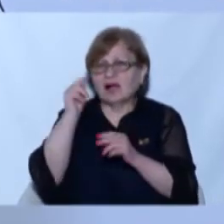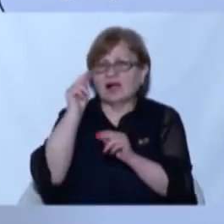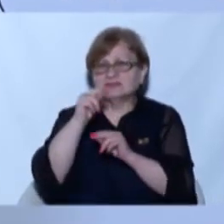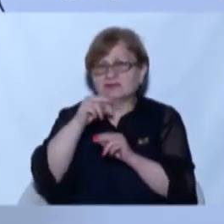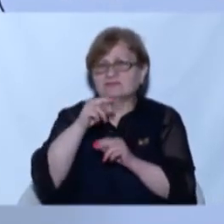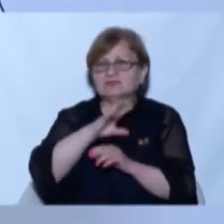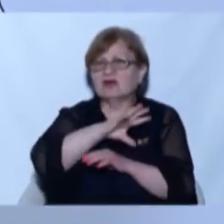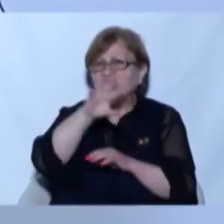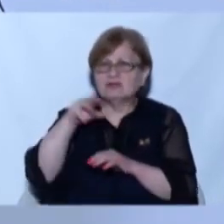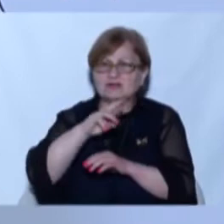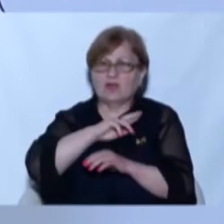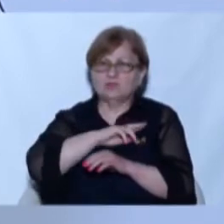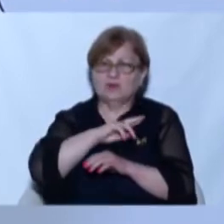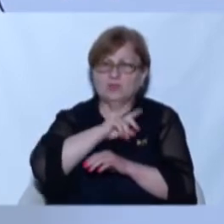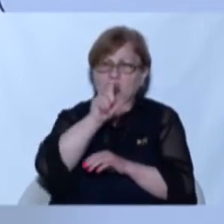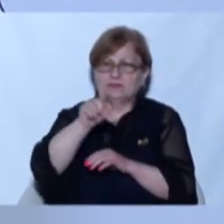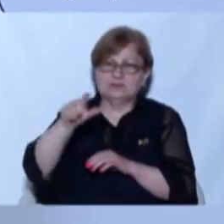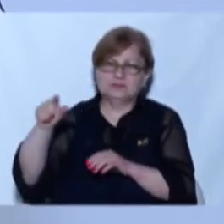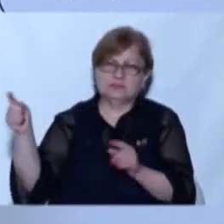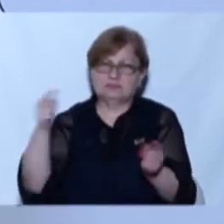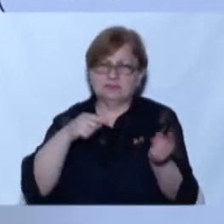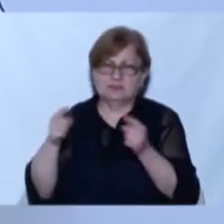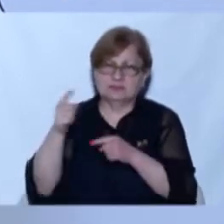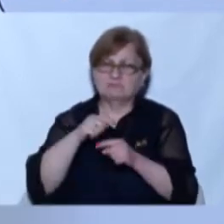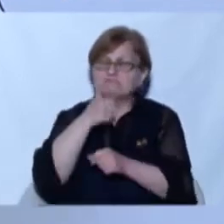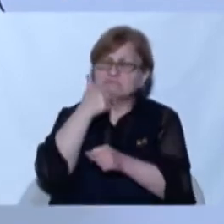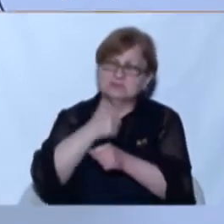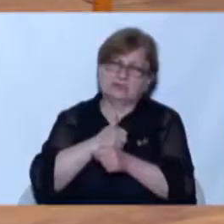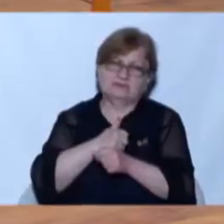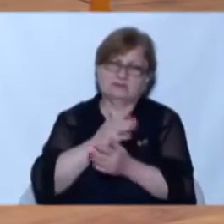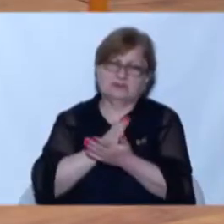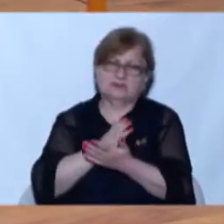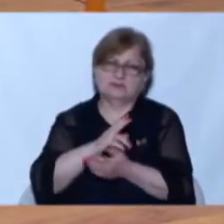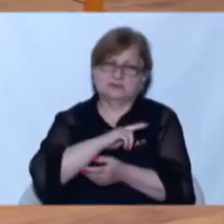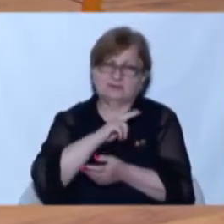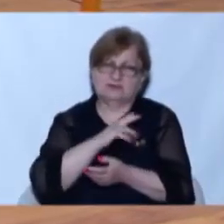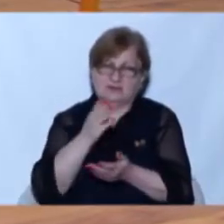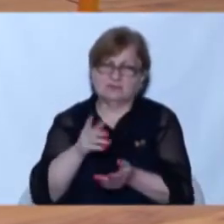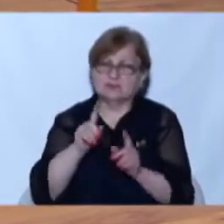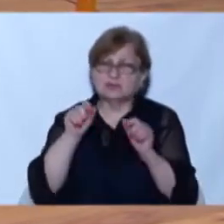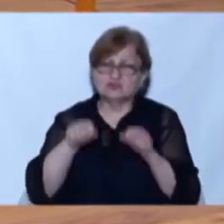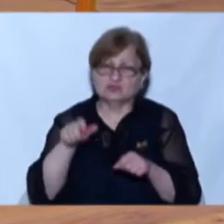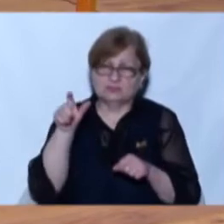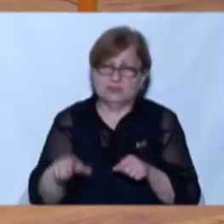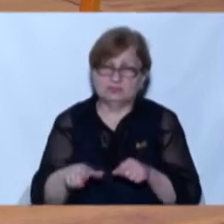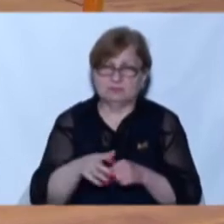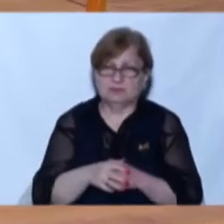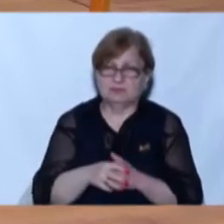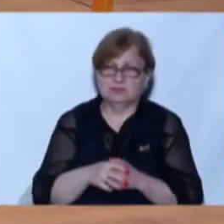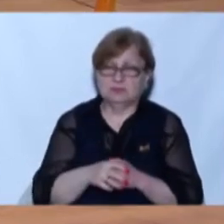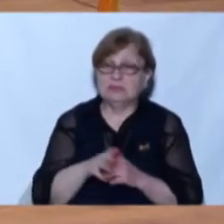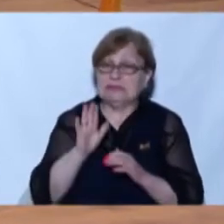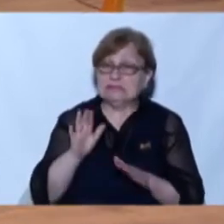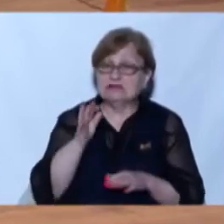სიყვარული არის მთავარი, რაც ადამიანს ცხოვრებაში აქვს და შეუძლია. და